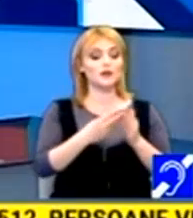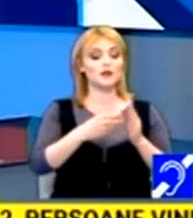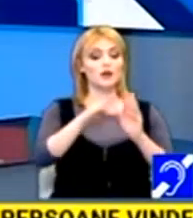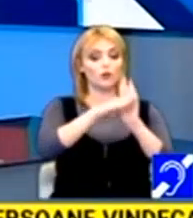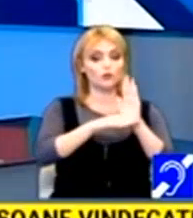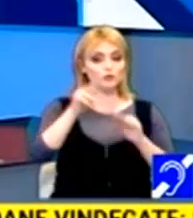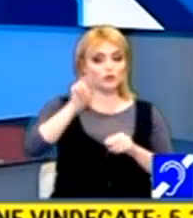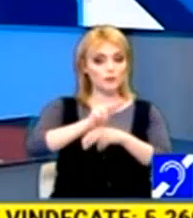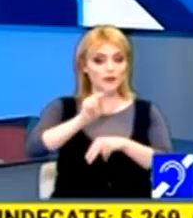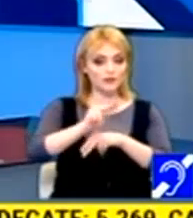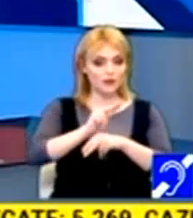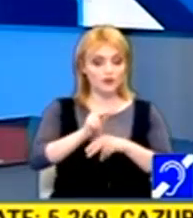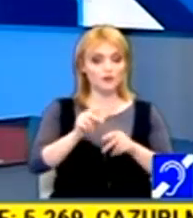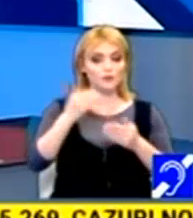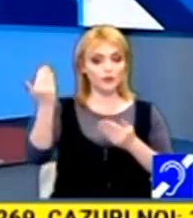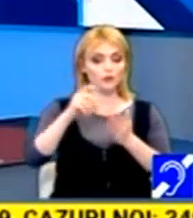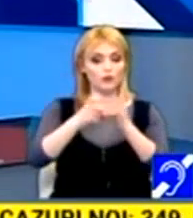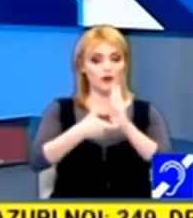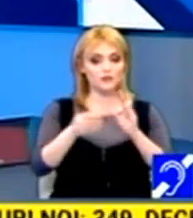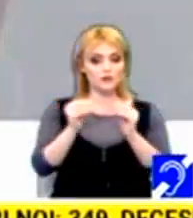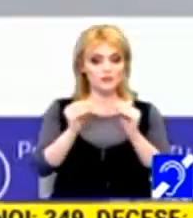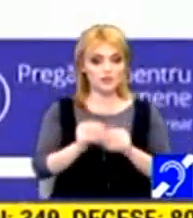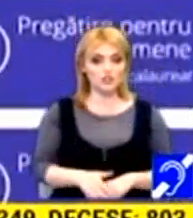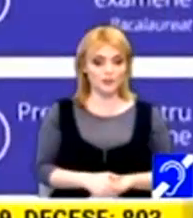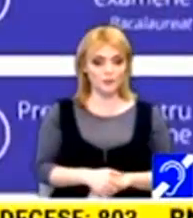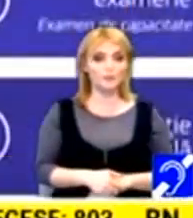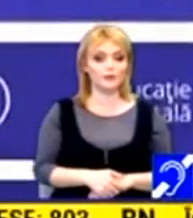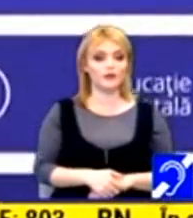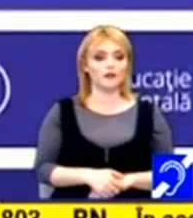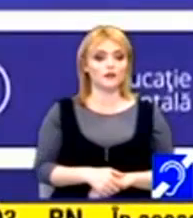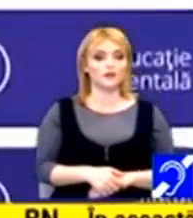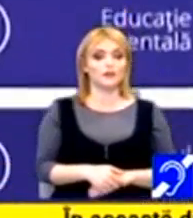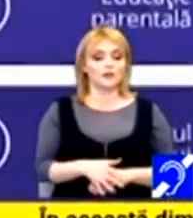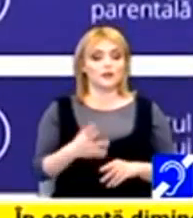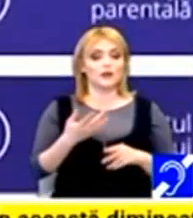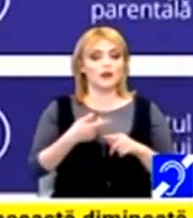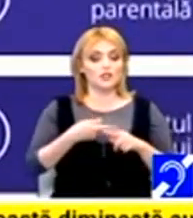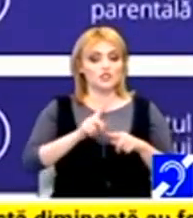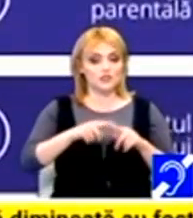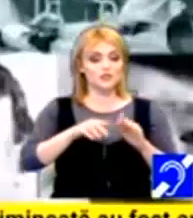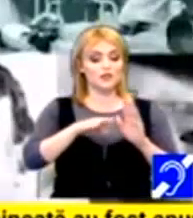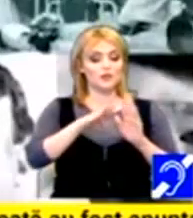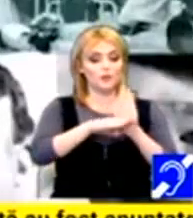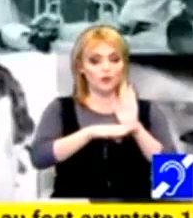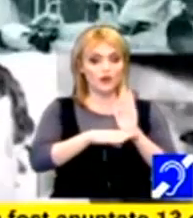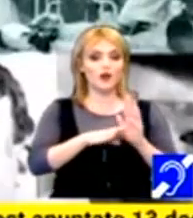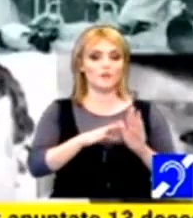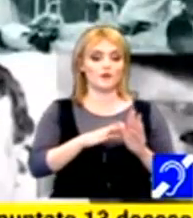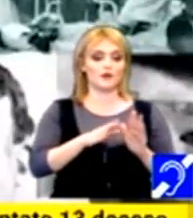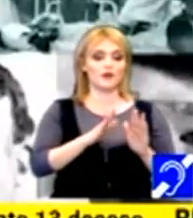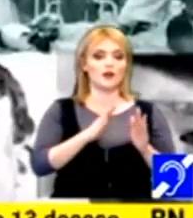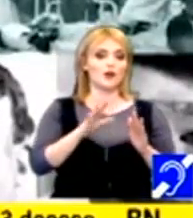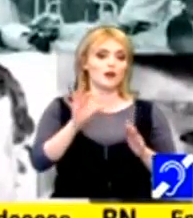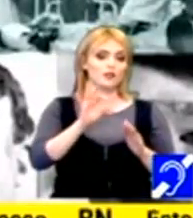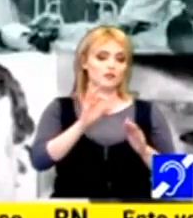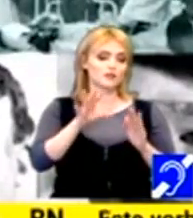orele 13:30 și 14. Lecțiile fac parte din pachetul postat pe platforma educațieonline.md, biblioteca